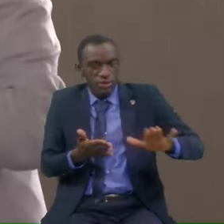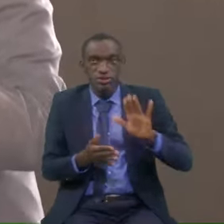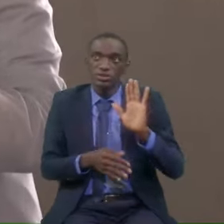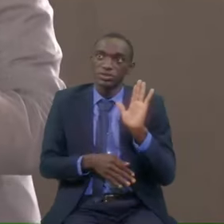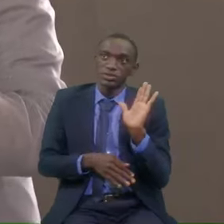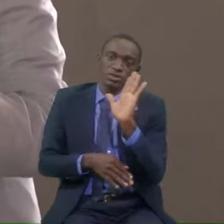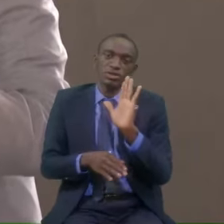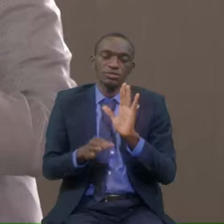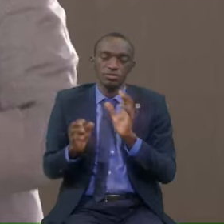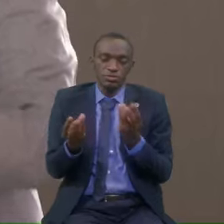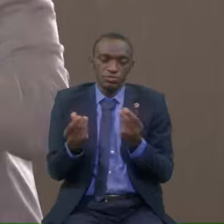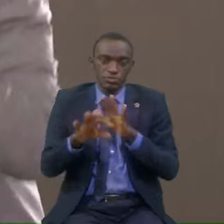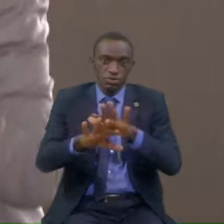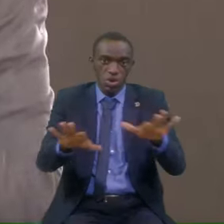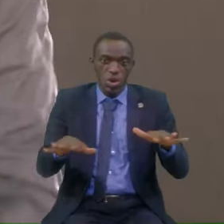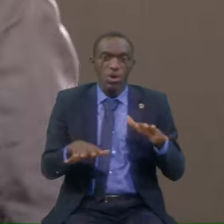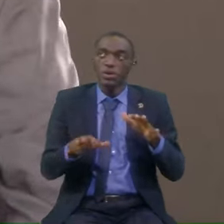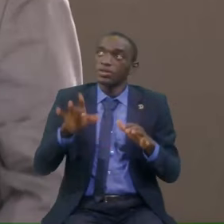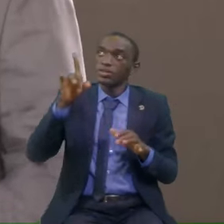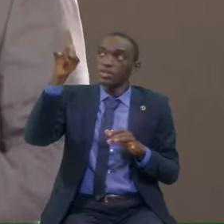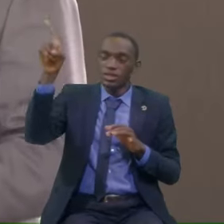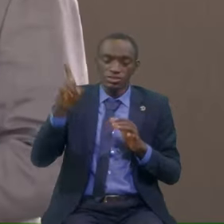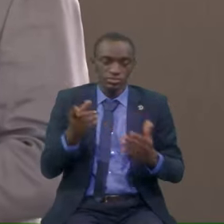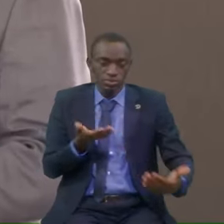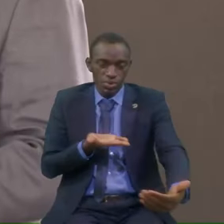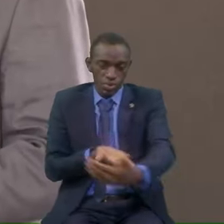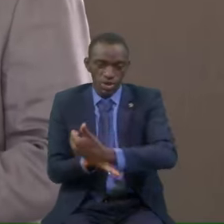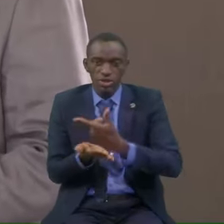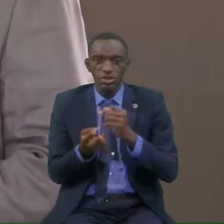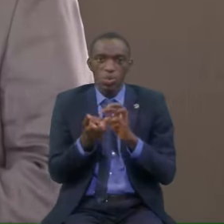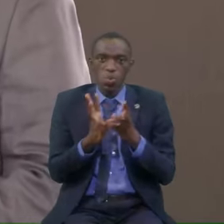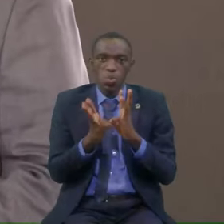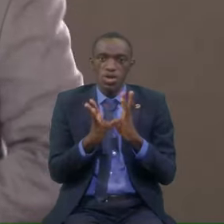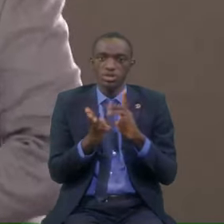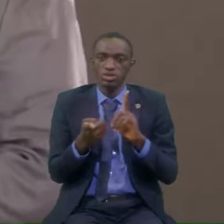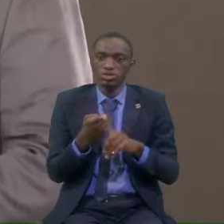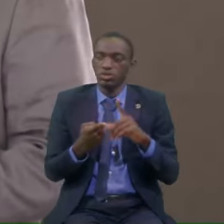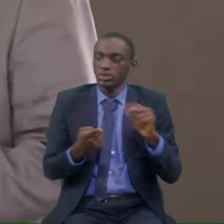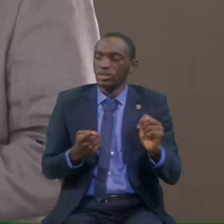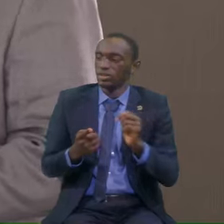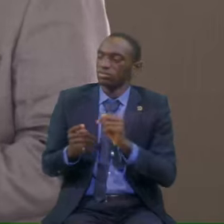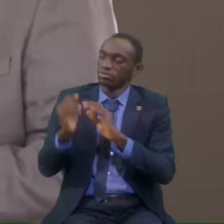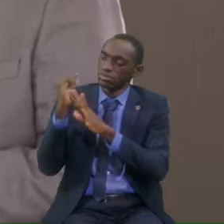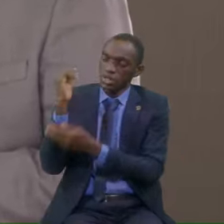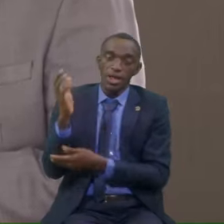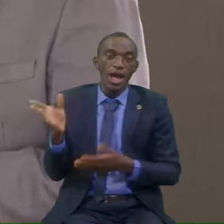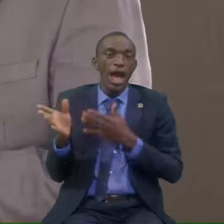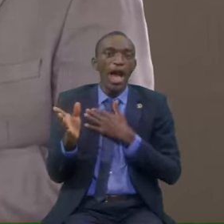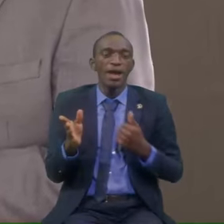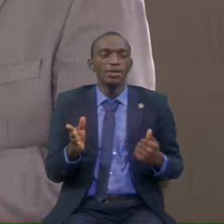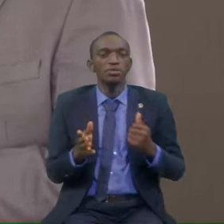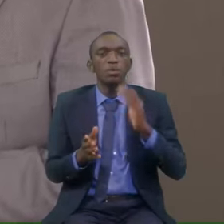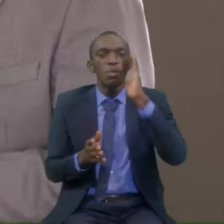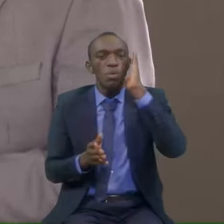Et on dit, il nettoie son œil, il amassera son blé dans le grenier, mais il brûlera la paille dans un feu qui